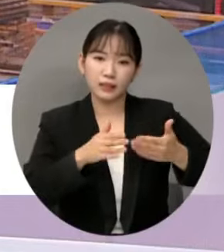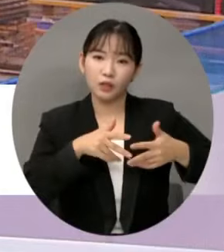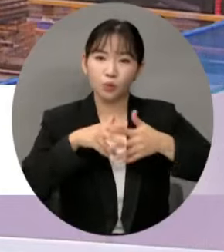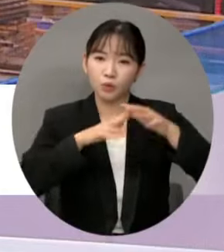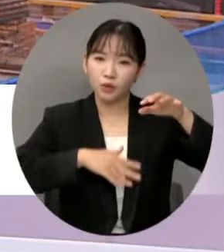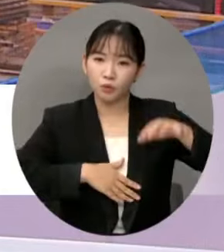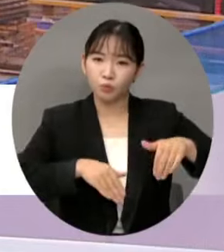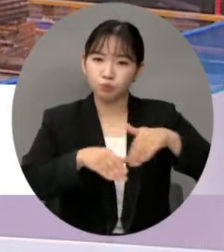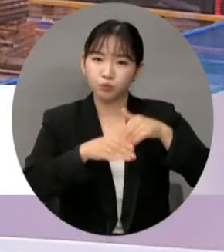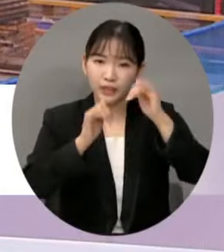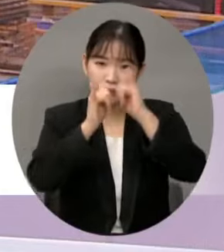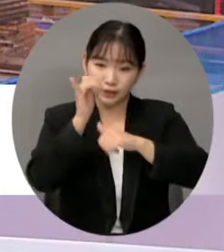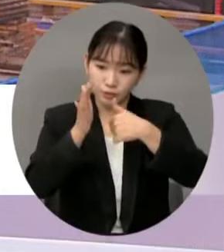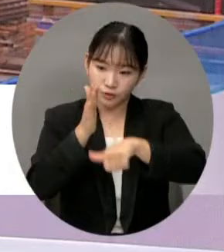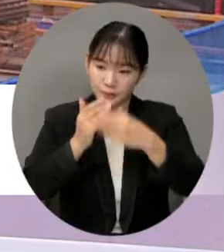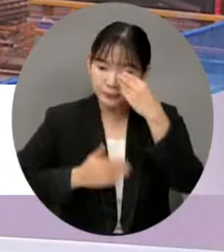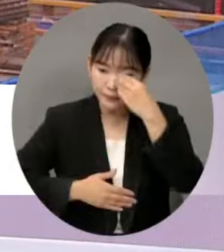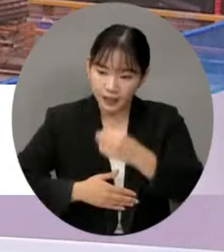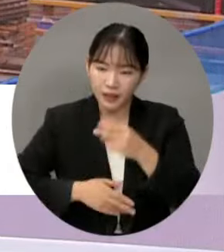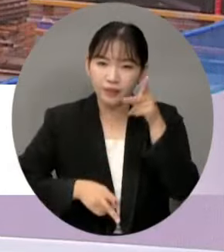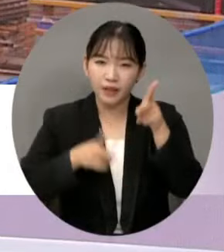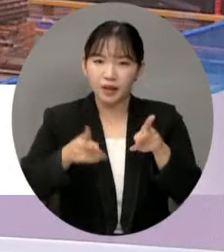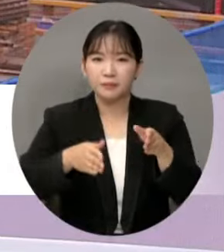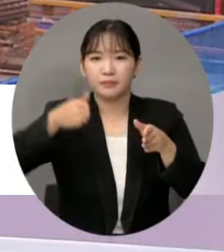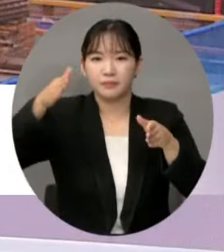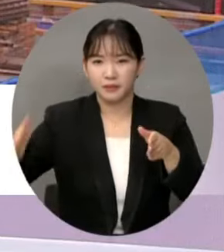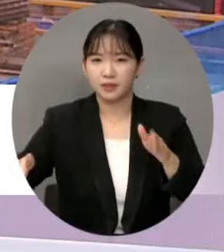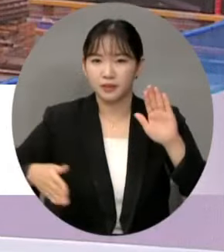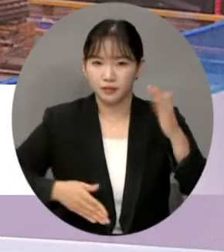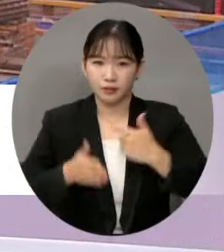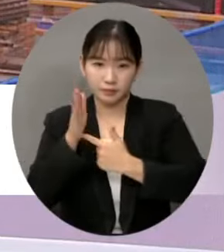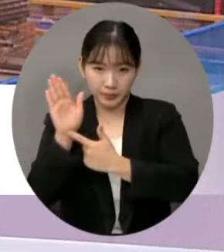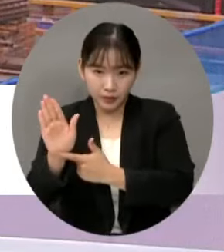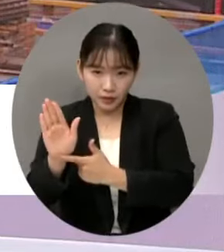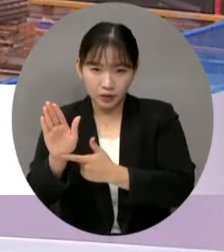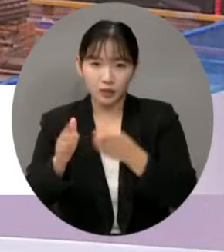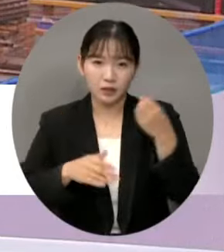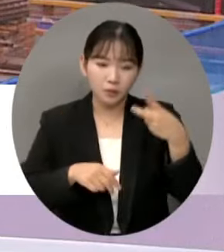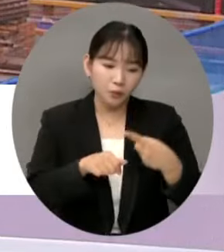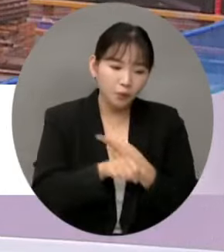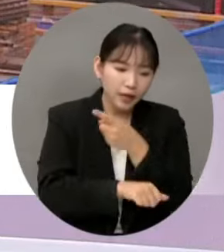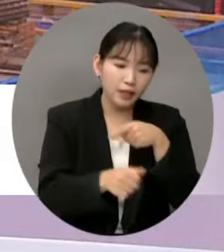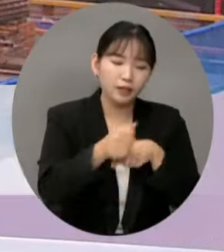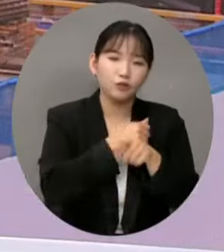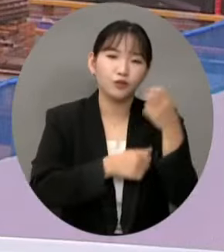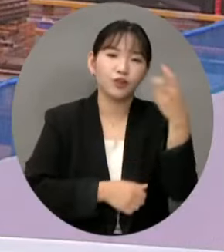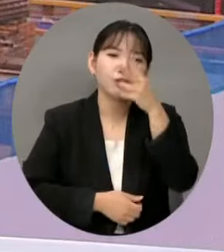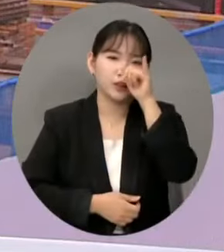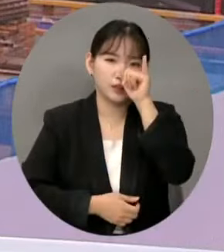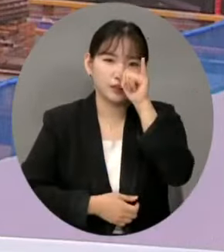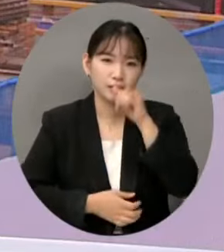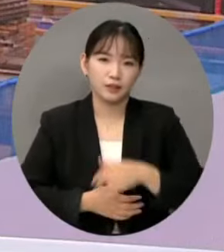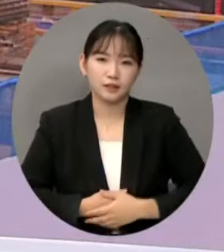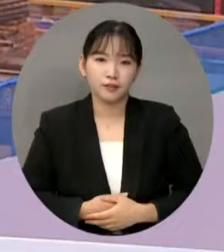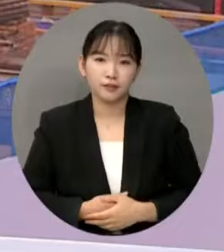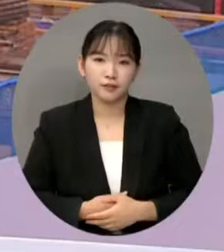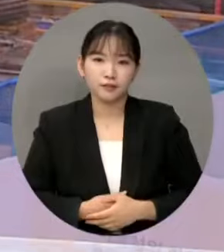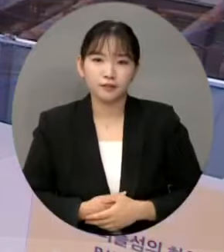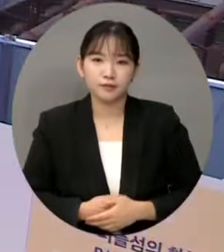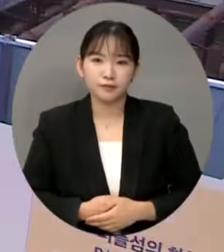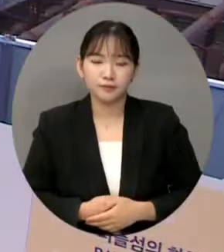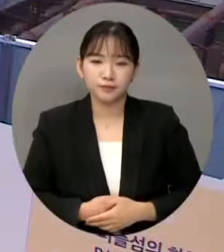현장에서 문화재가 발굴되면서 사업 기간이 늘어나는 것으로 알려졌는데 또 다른 이유가 있었습니다 서희